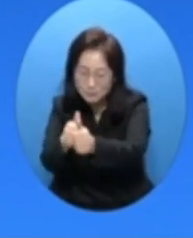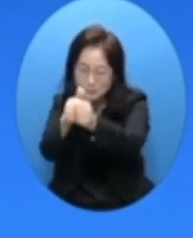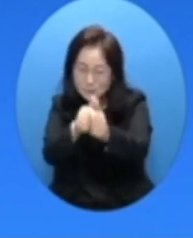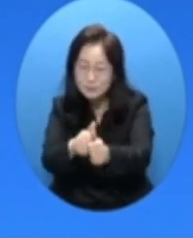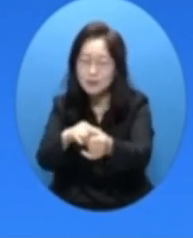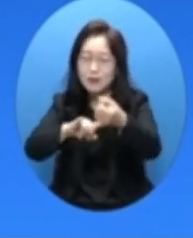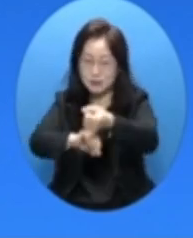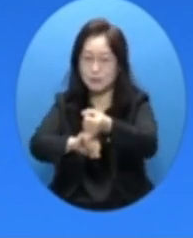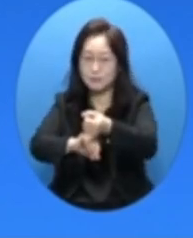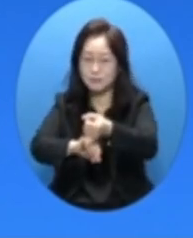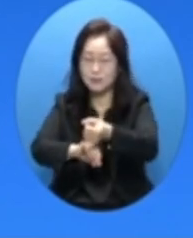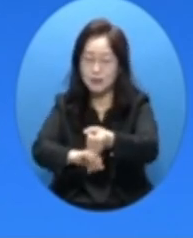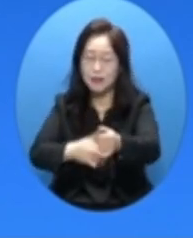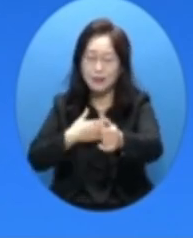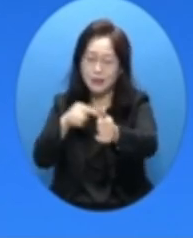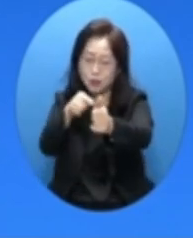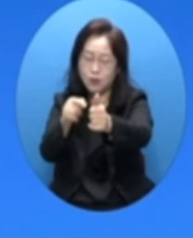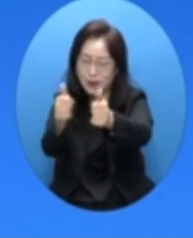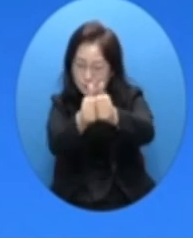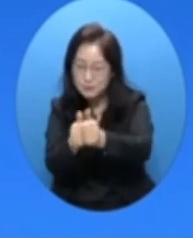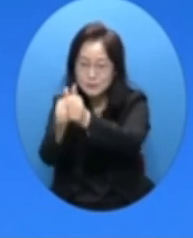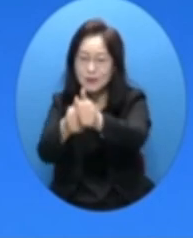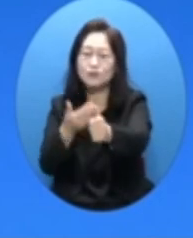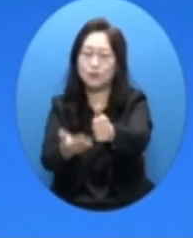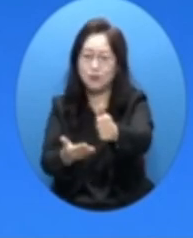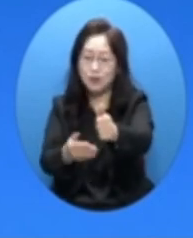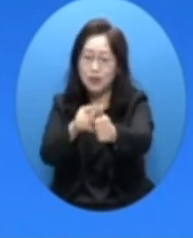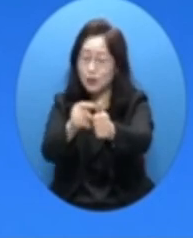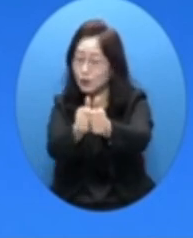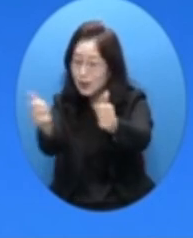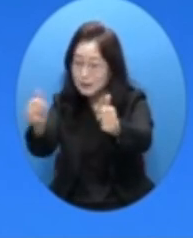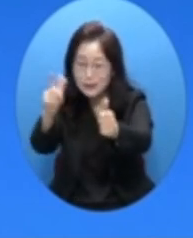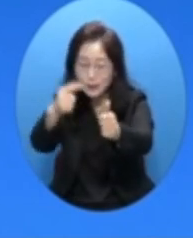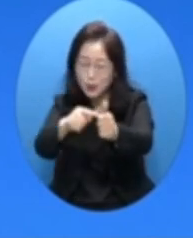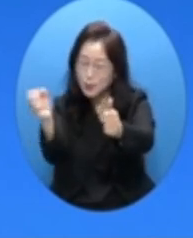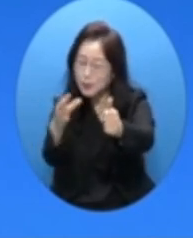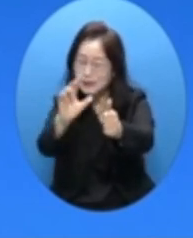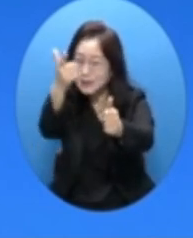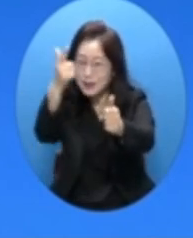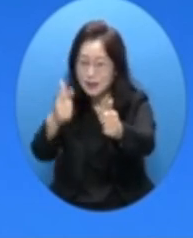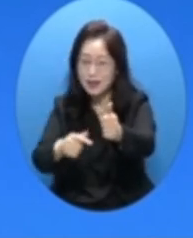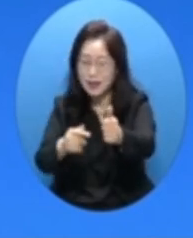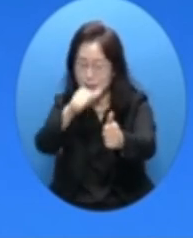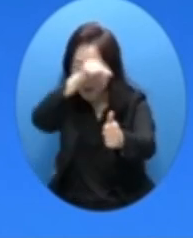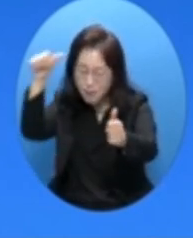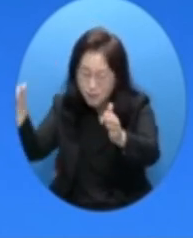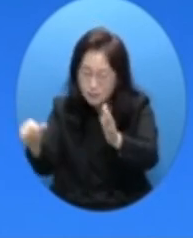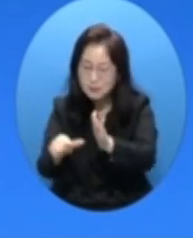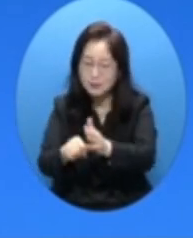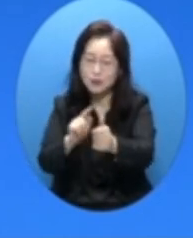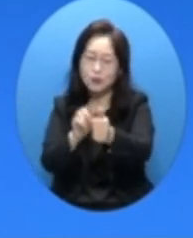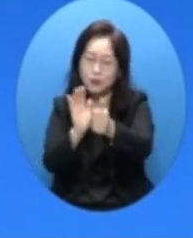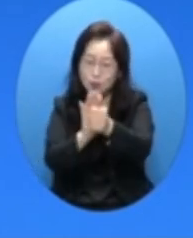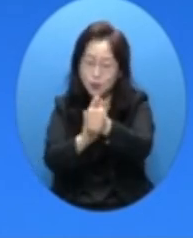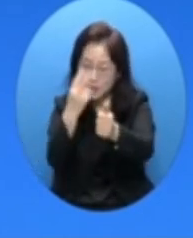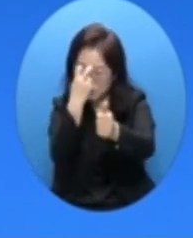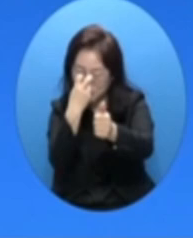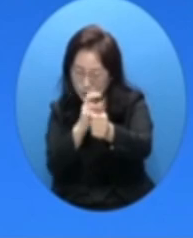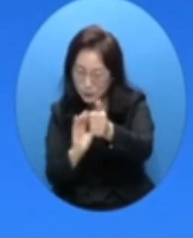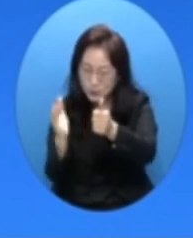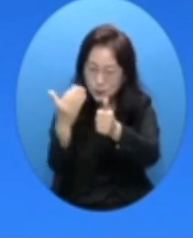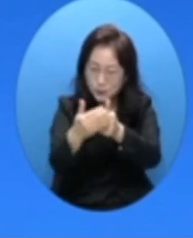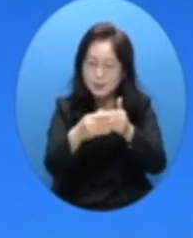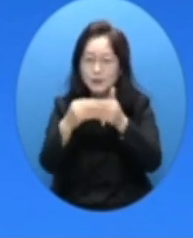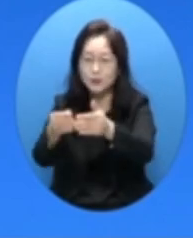하리라 내가 너와 함께 하리라 내가 너를 떠나지 아니하고 너를 버리지 아니하고 한 병생 너를 돌보고 너를